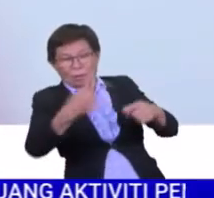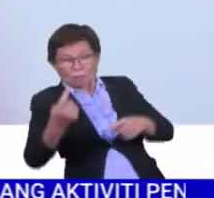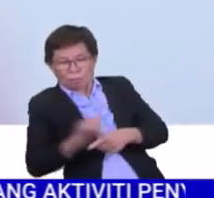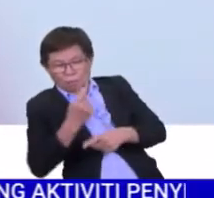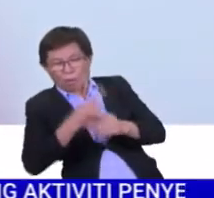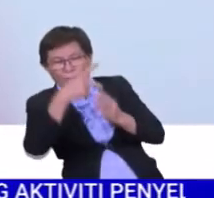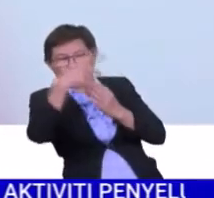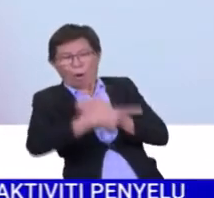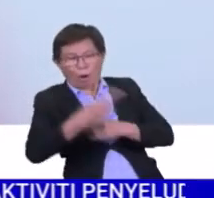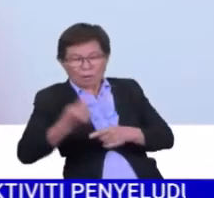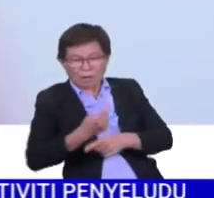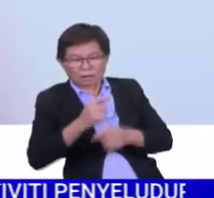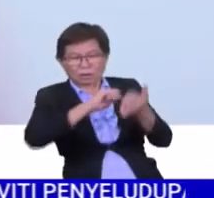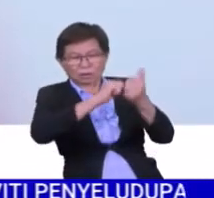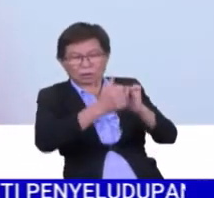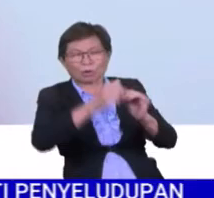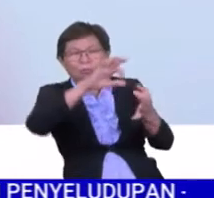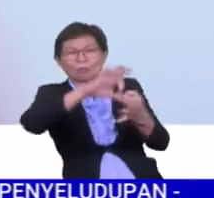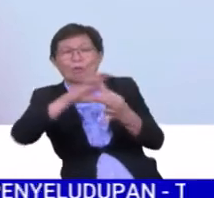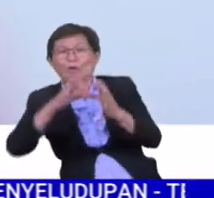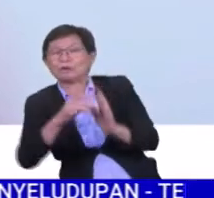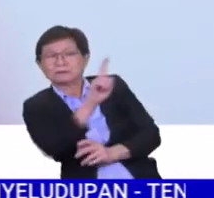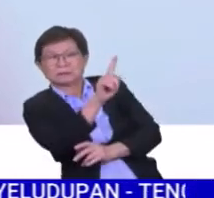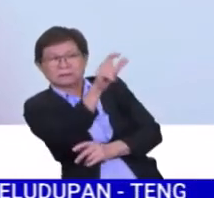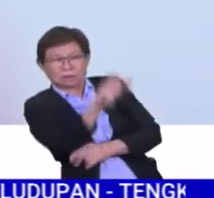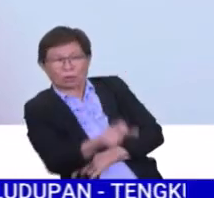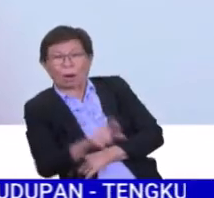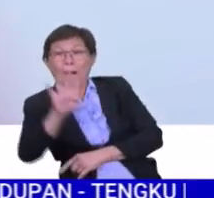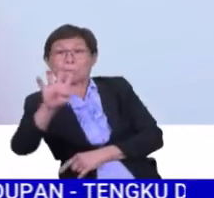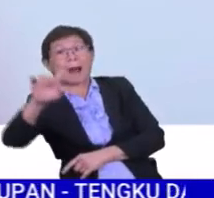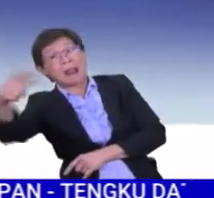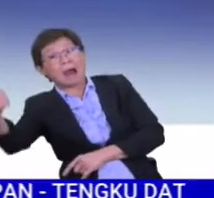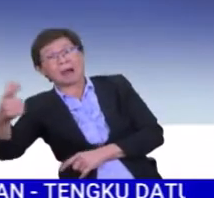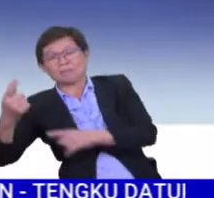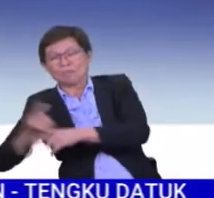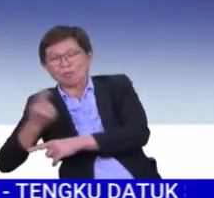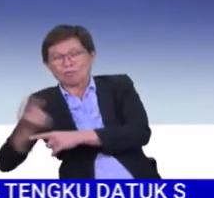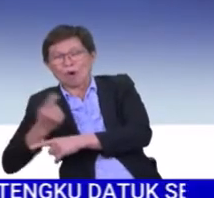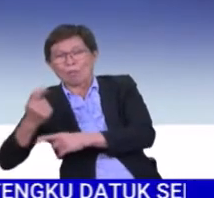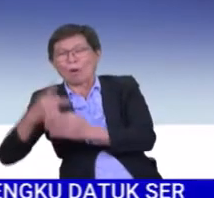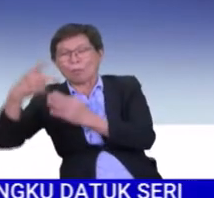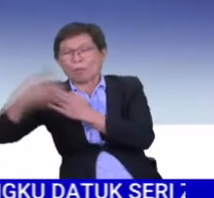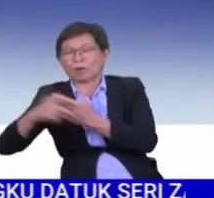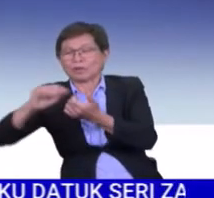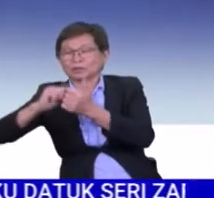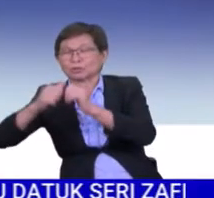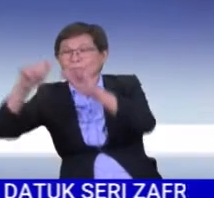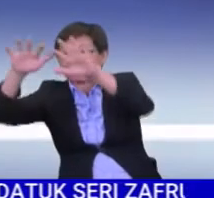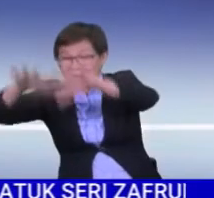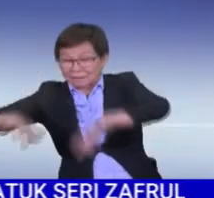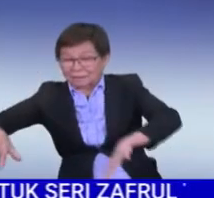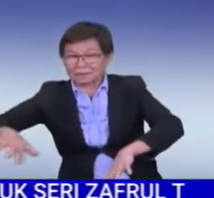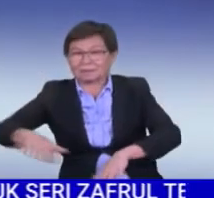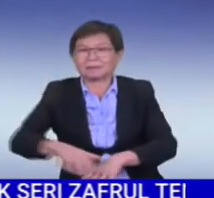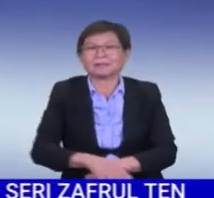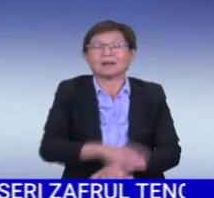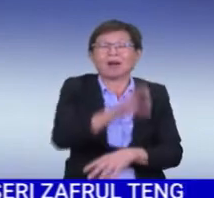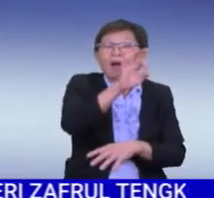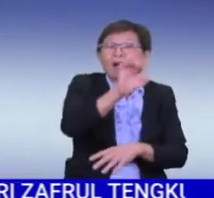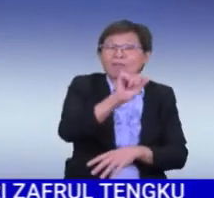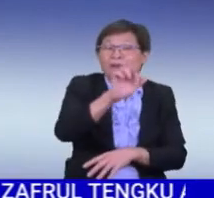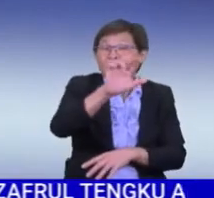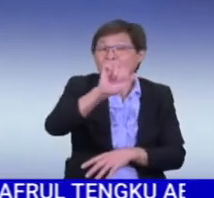bawah program latihan Sukan Olimpik, manakala 4 gimnas yang lain berlatih di bawah program Sukan C. Justru, status